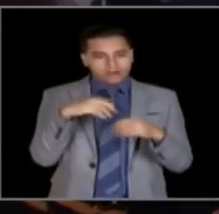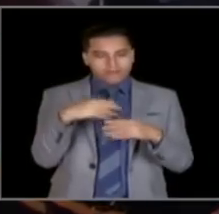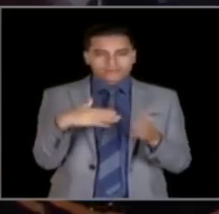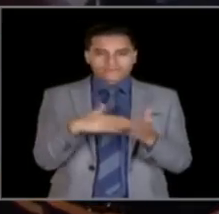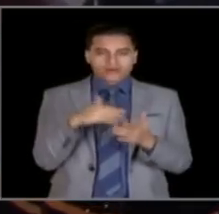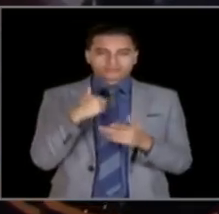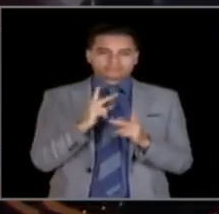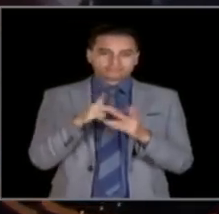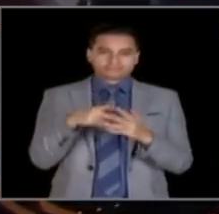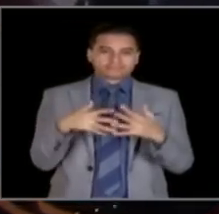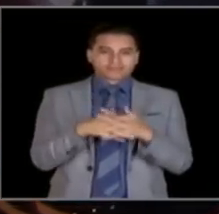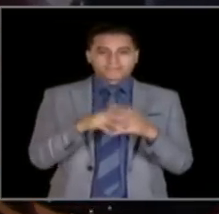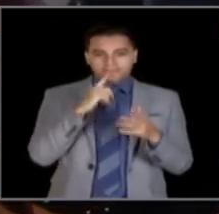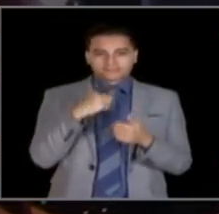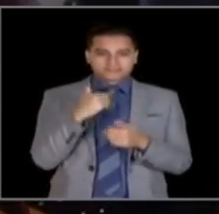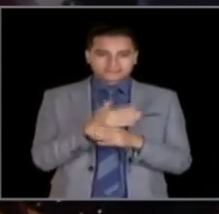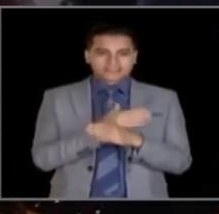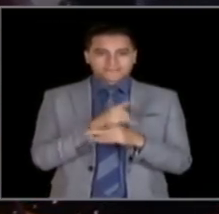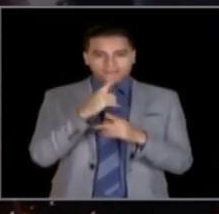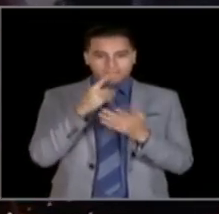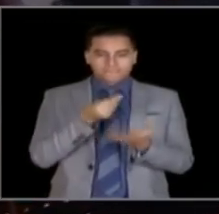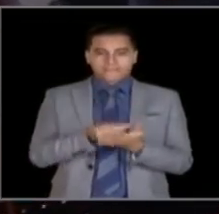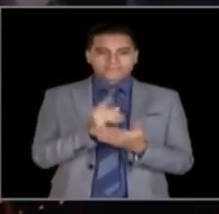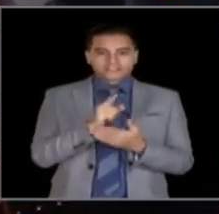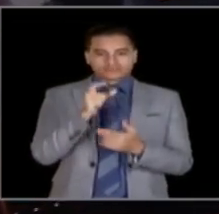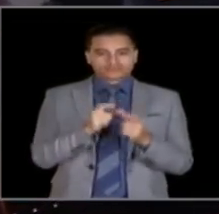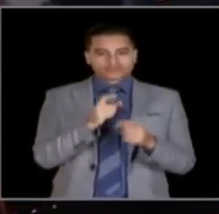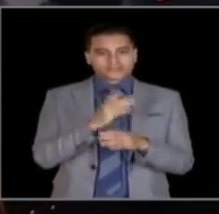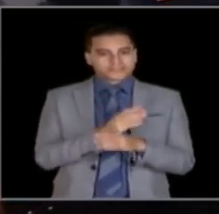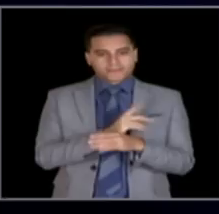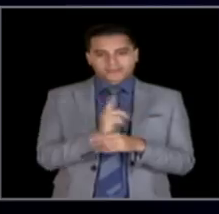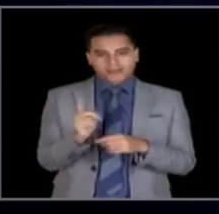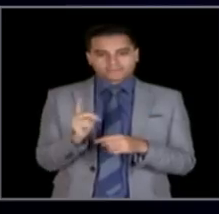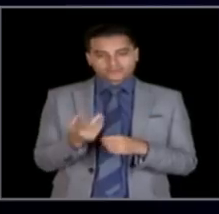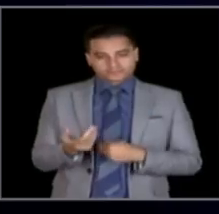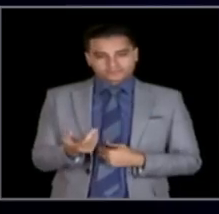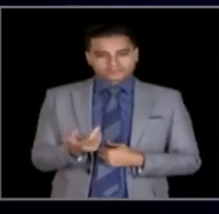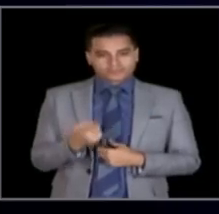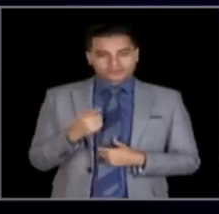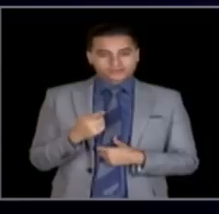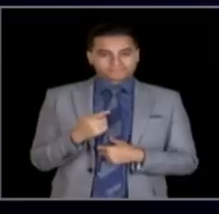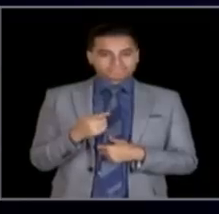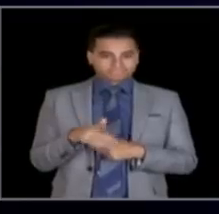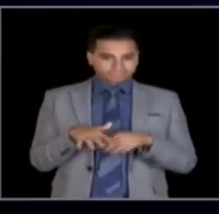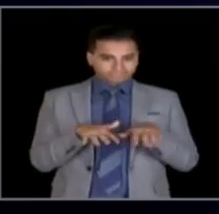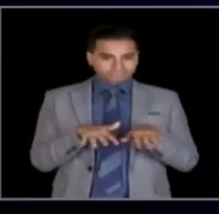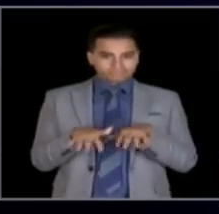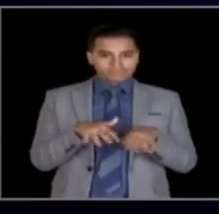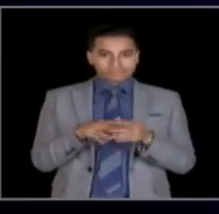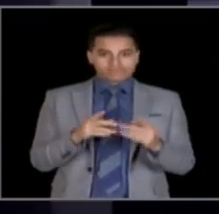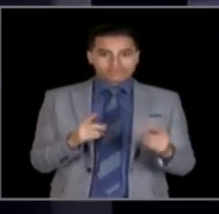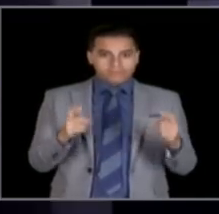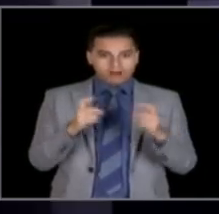لله ووفقنا اكيد، لكن برضو احنا تعبنا، ربنا ما بيديش للي ما بيتعبش. اكيد قعدتوا تتسرسبوا مباراه ورا